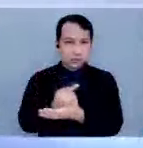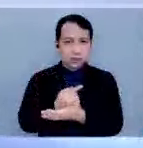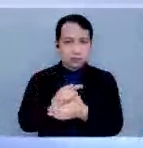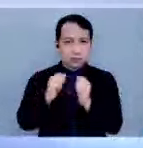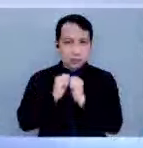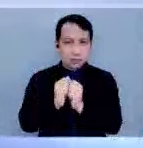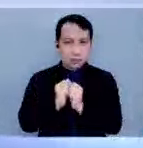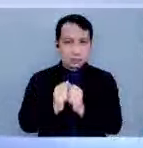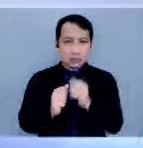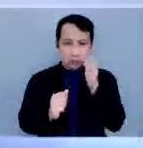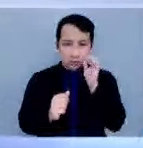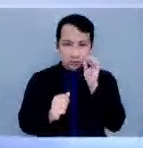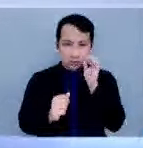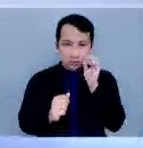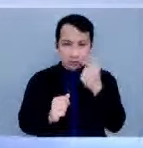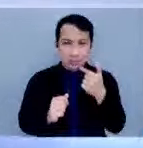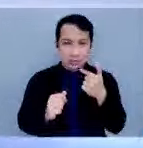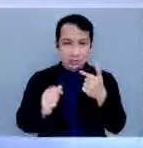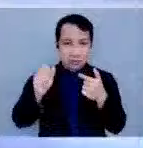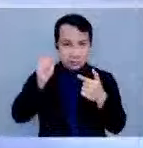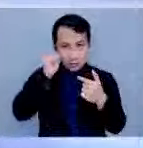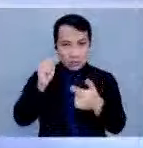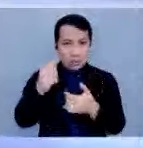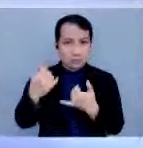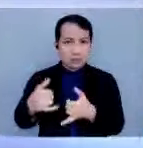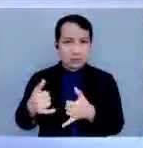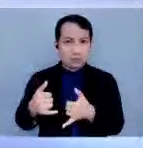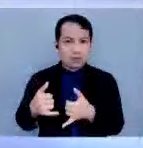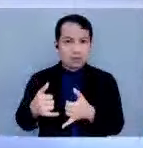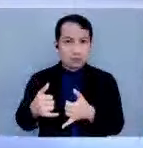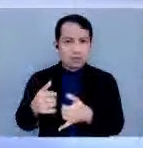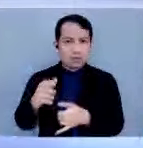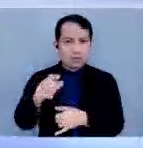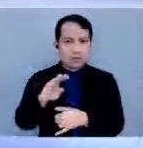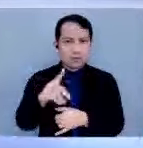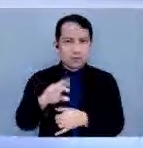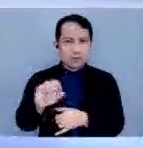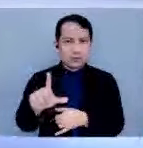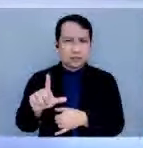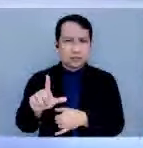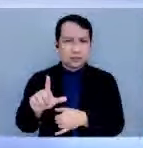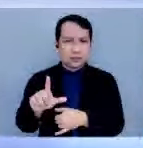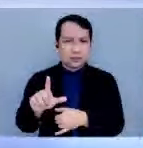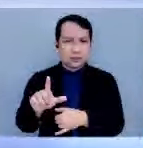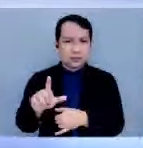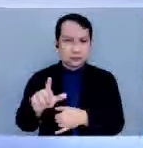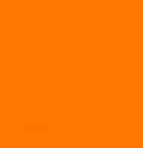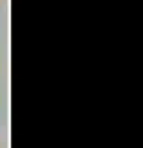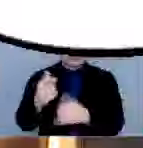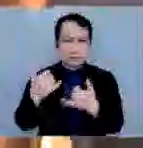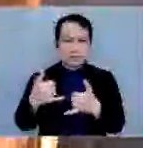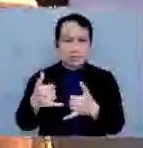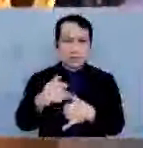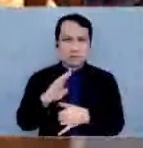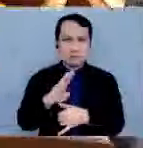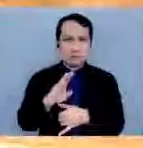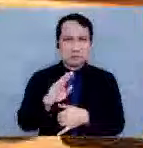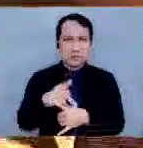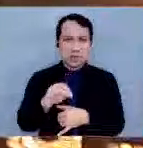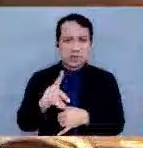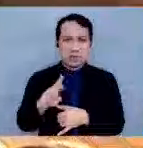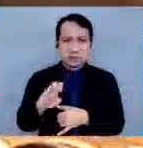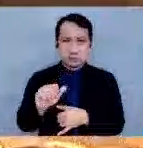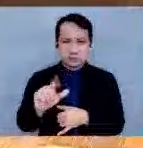Kat at Sam habang naglalaro ng paddleball. Nasa frontline ng balitang yan, si MJ Marfori. Bubbly